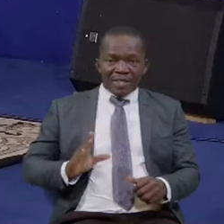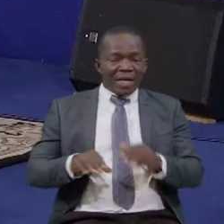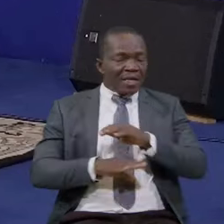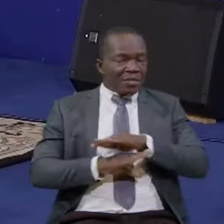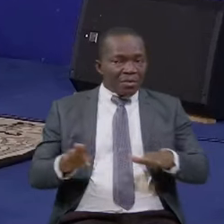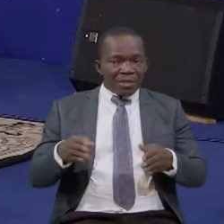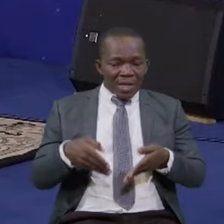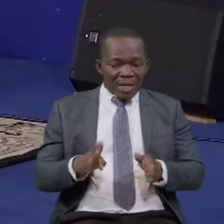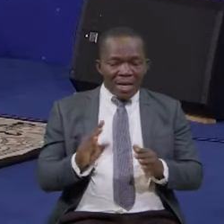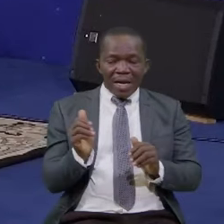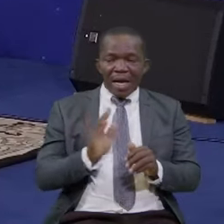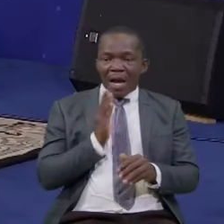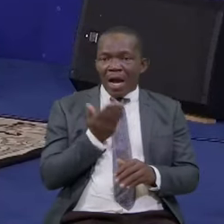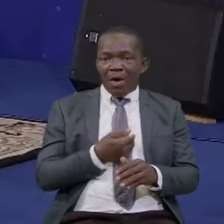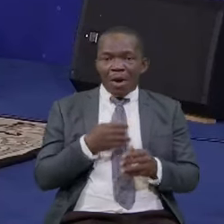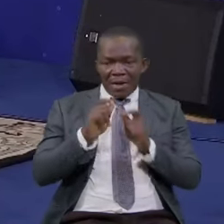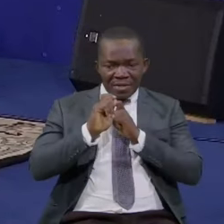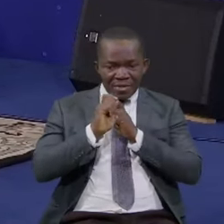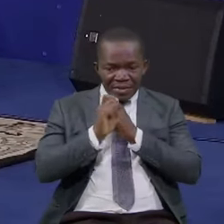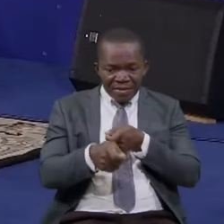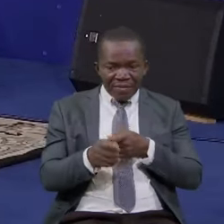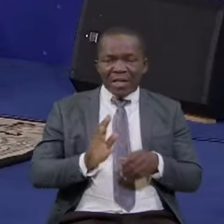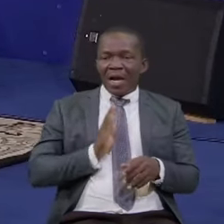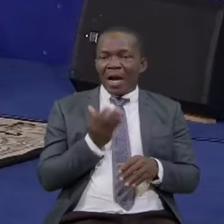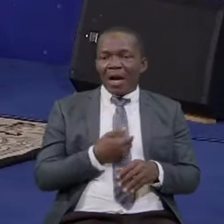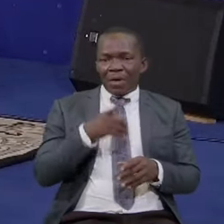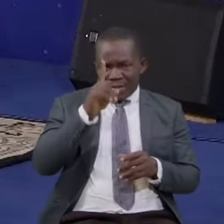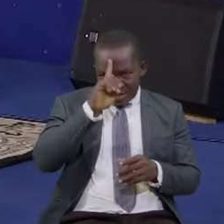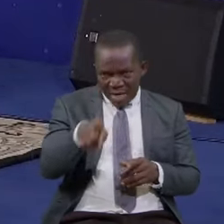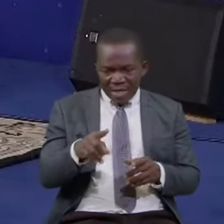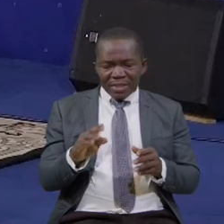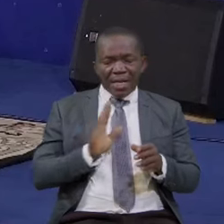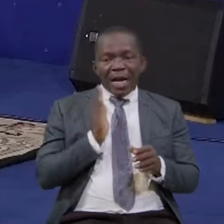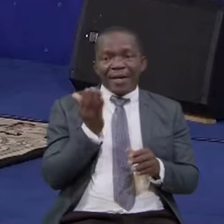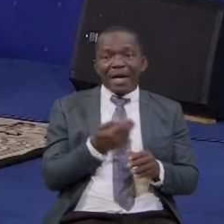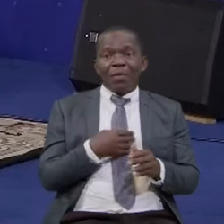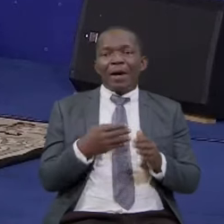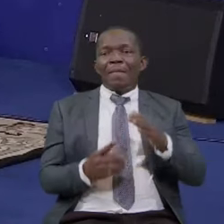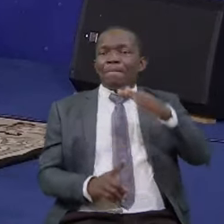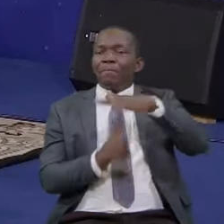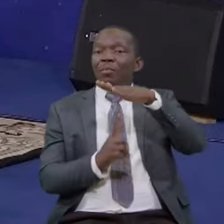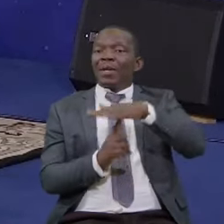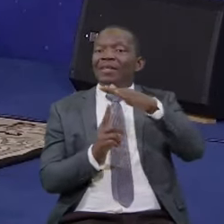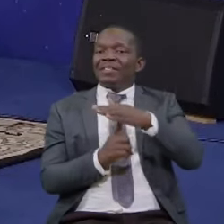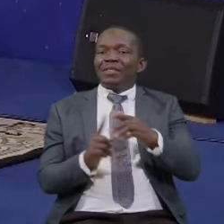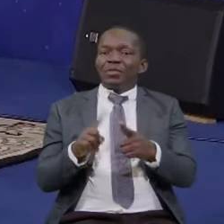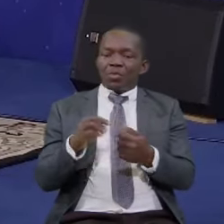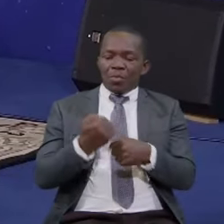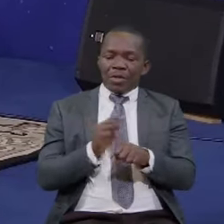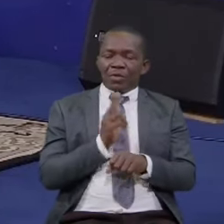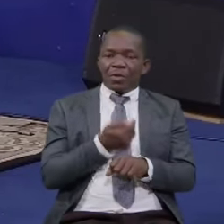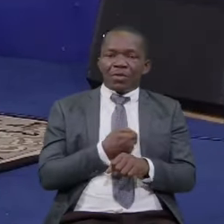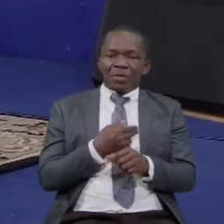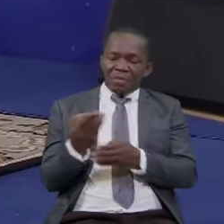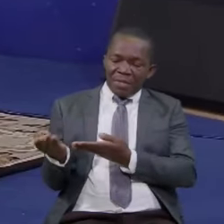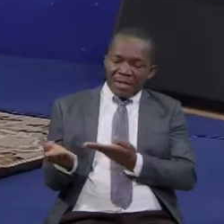à nos talents à notre popularité de nous égarer et nous parlons de moi moi moi moi moi car personne ne peut poser